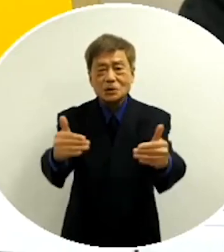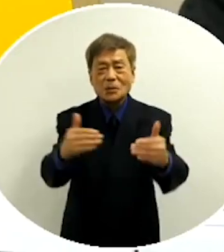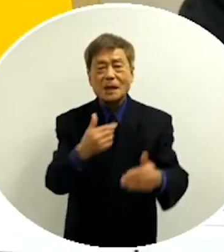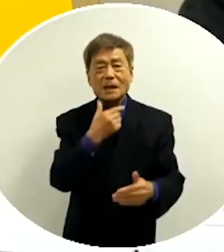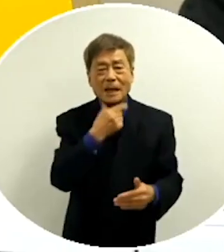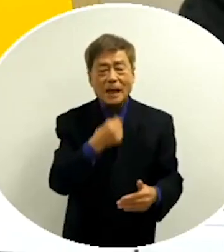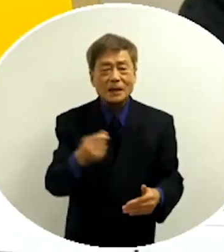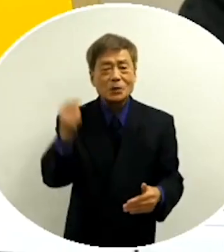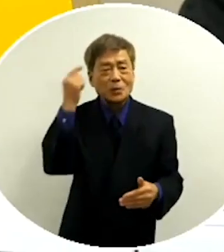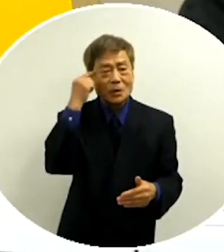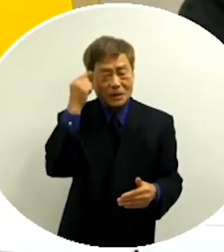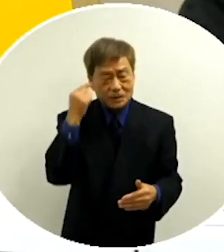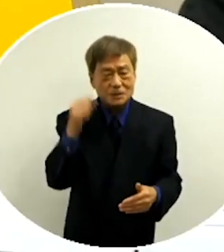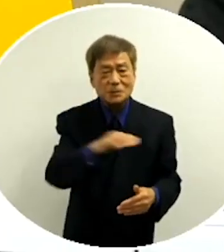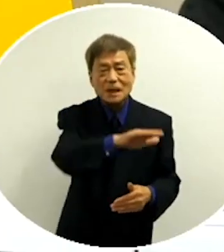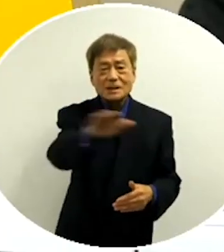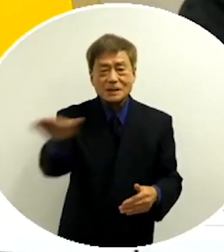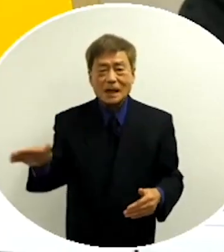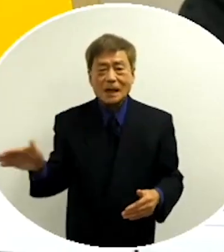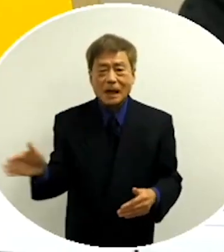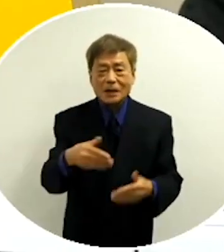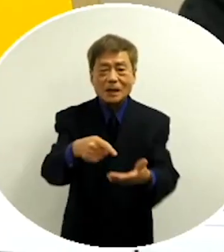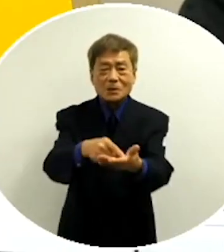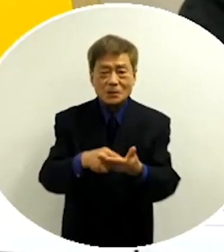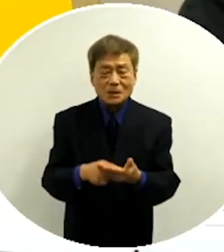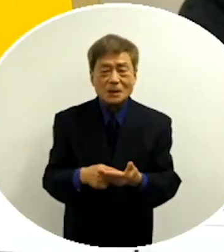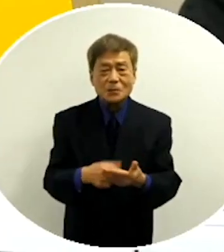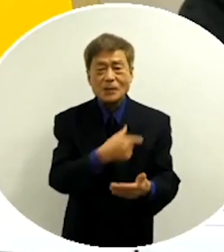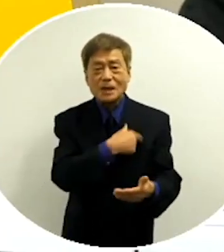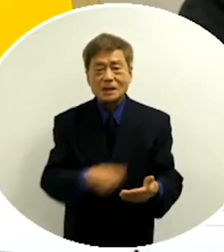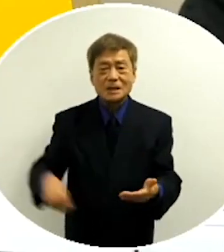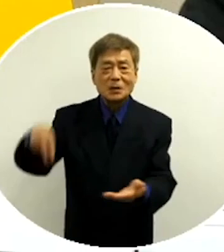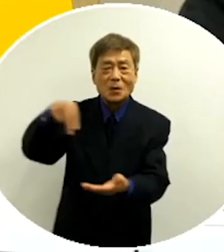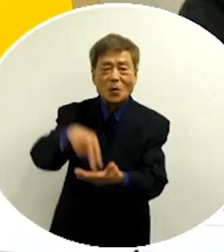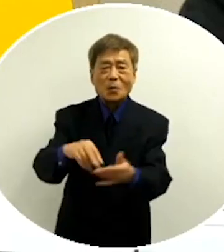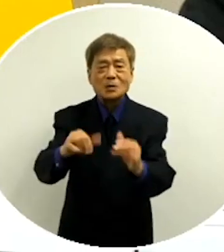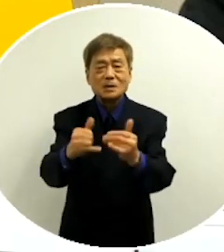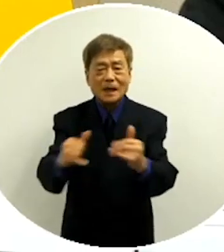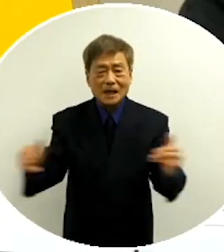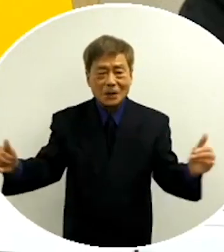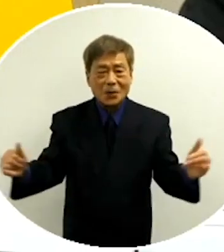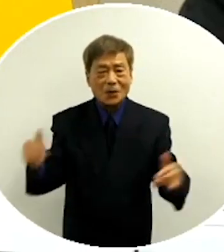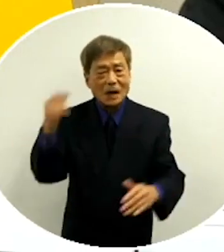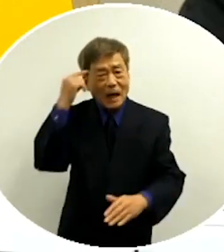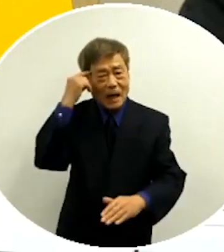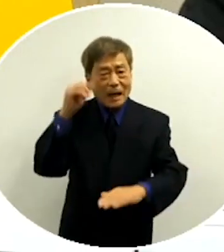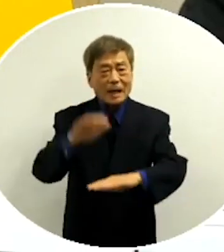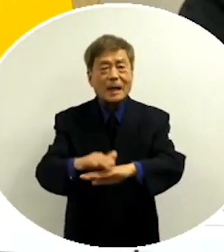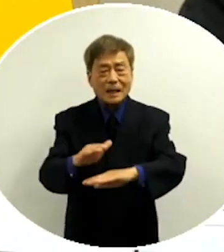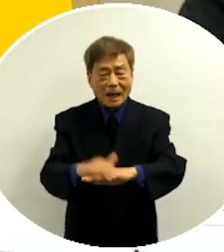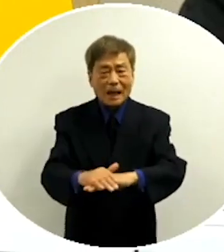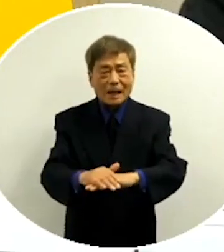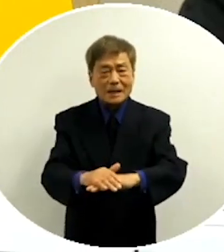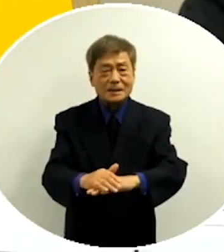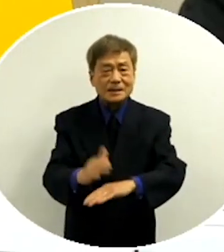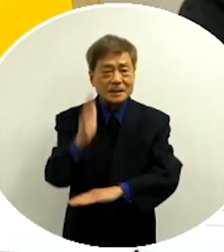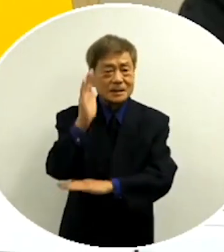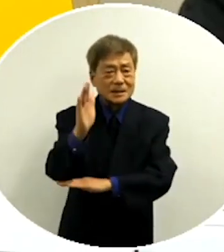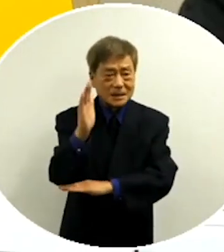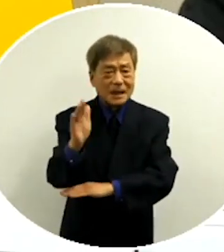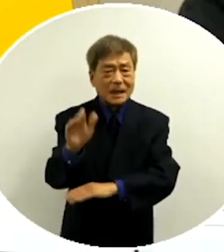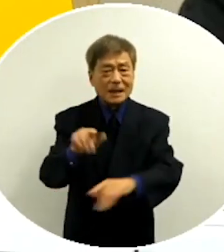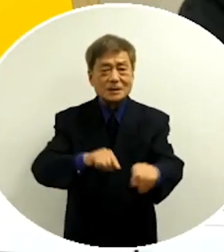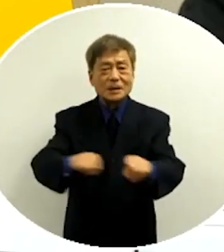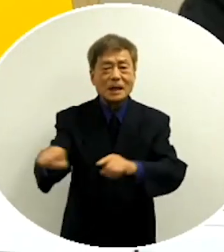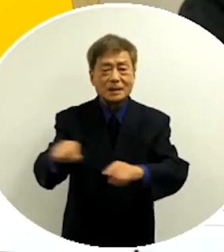いただいたご意見をことにgo ほ者の考えを知っていただくための政策アンケートも作成予定です近日中に